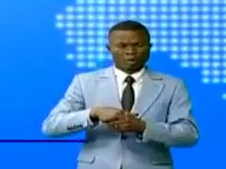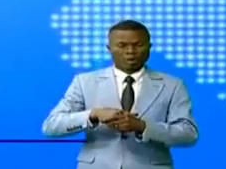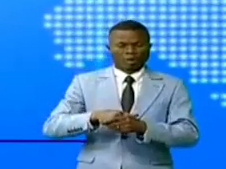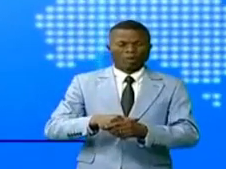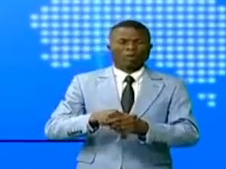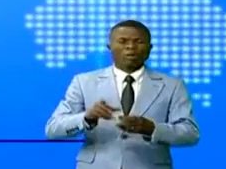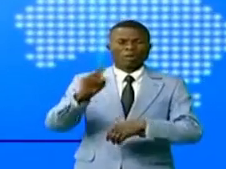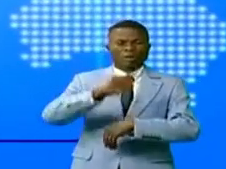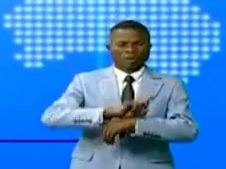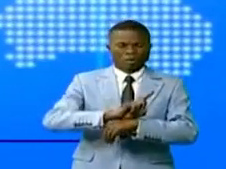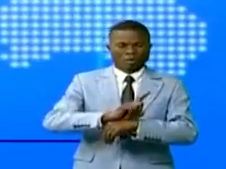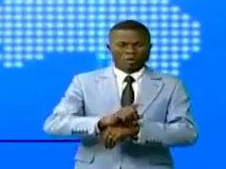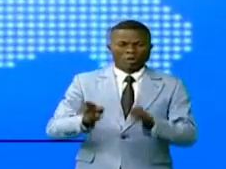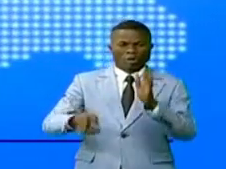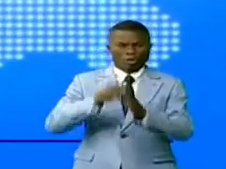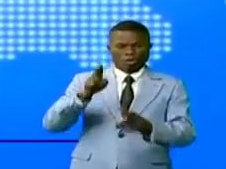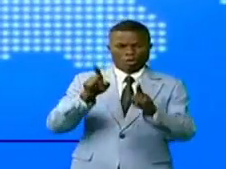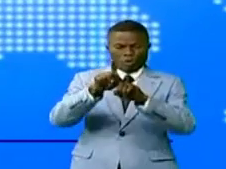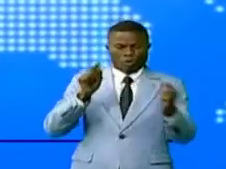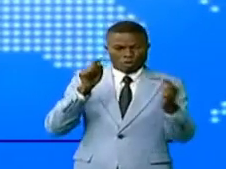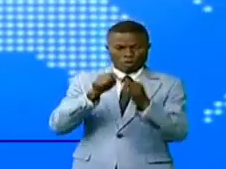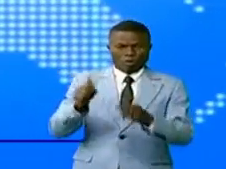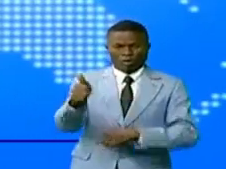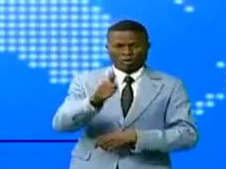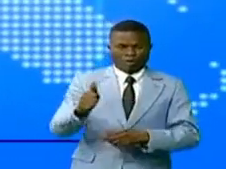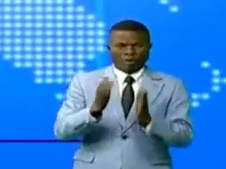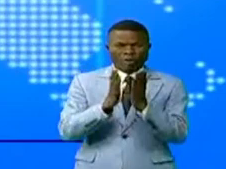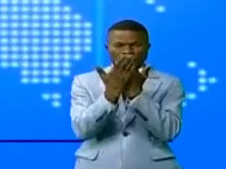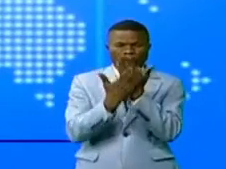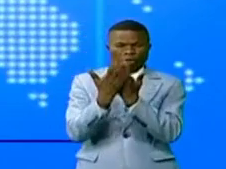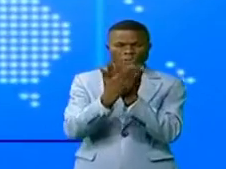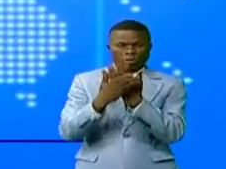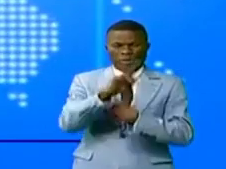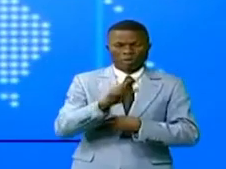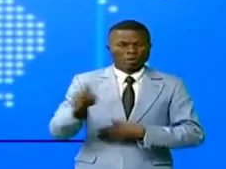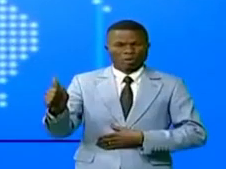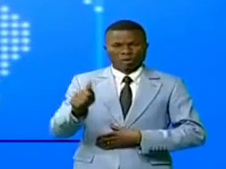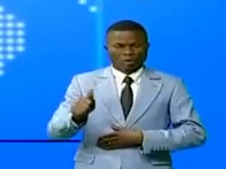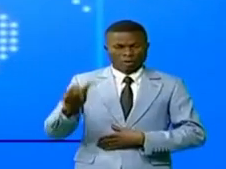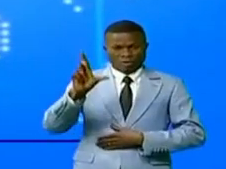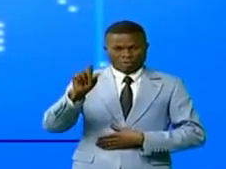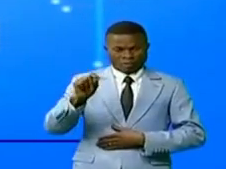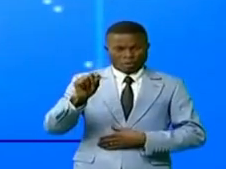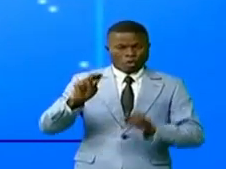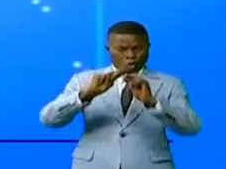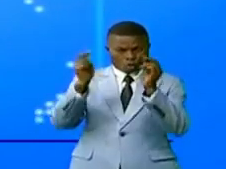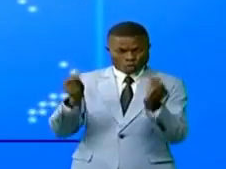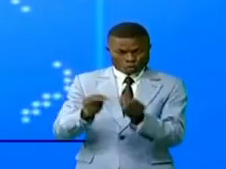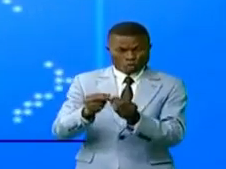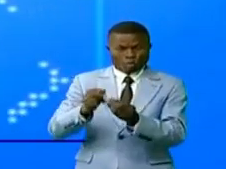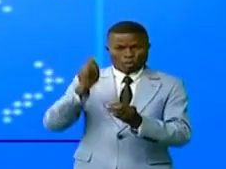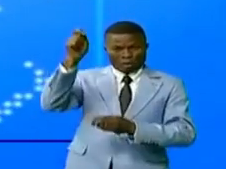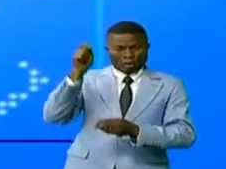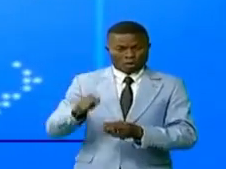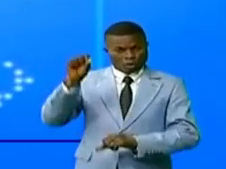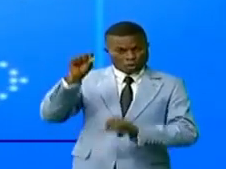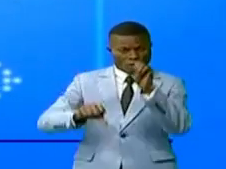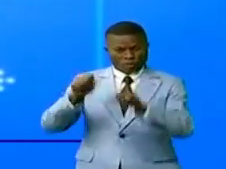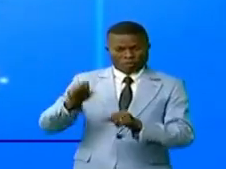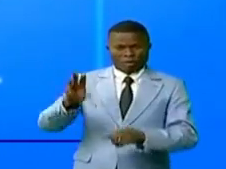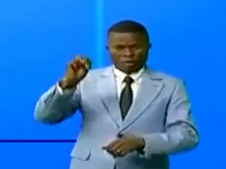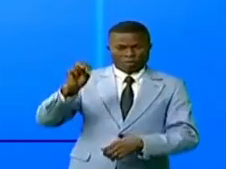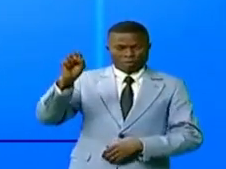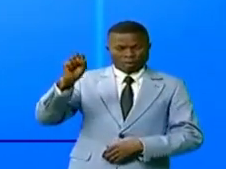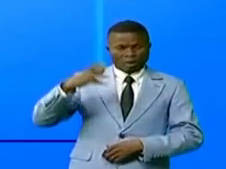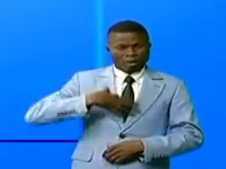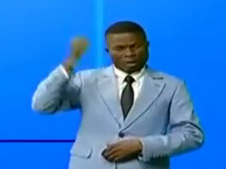déjà dans les jours du 12 au 21 juillet 2020, le M23 avait attaqué sans succès